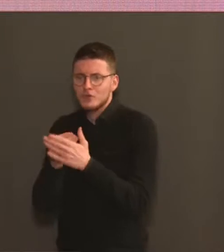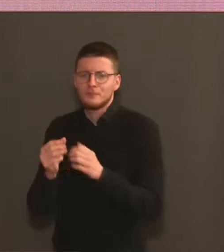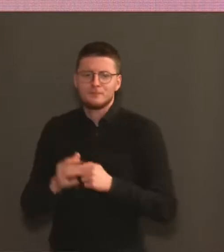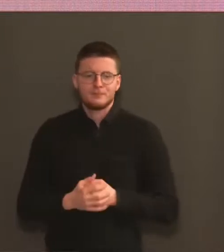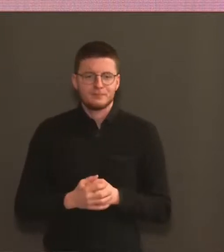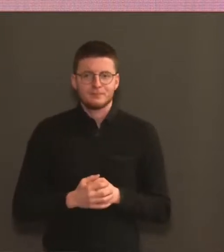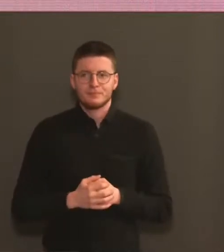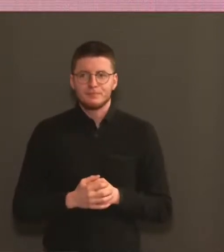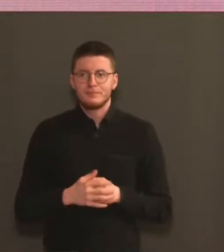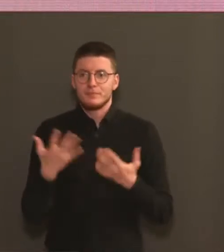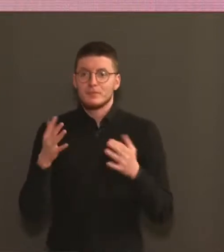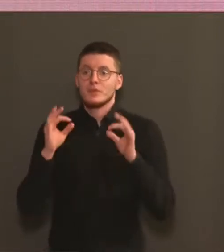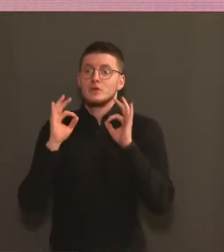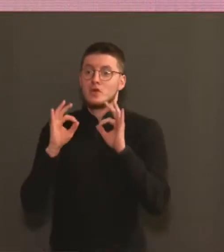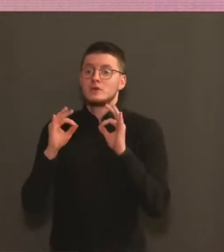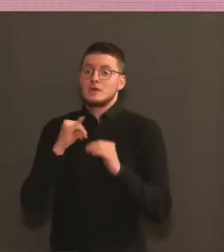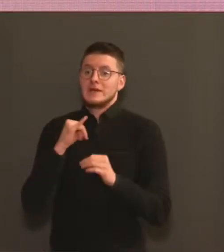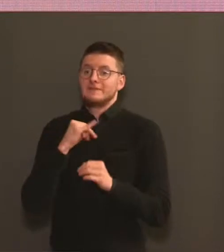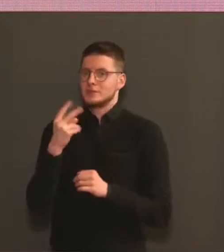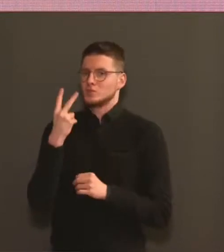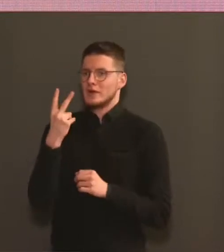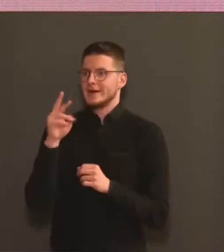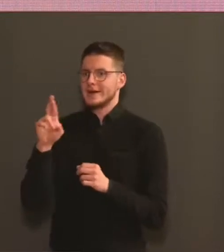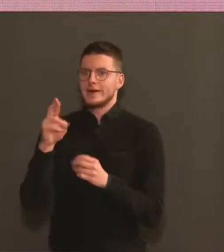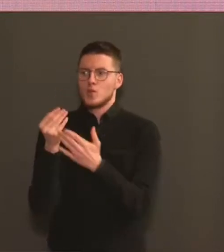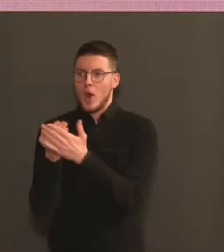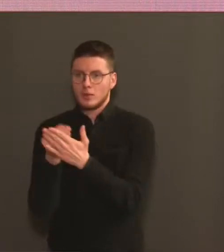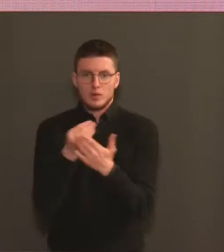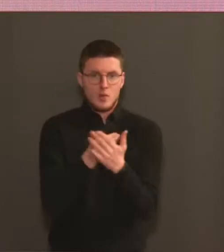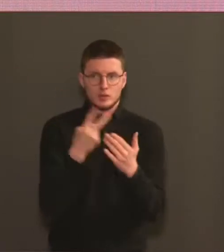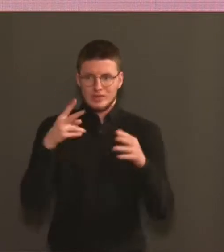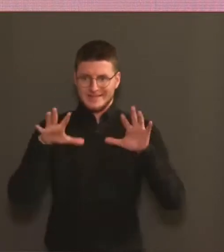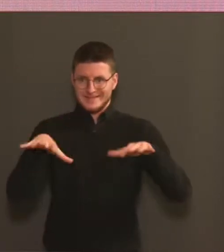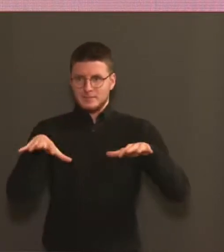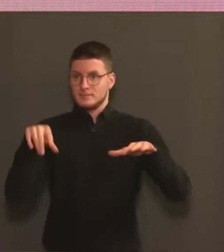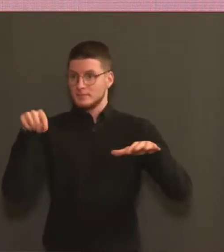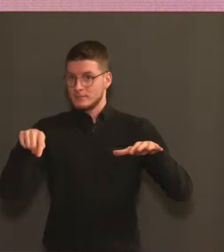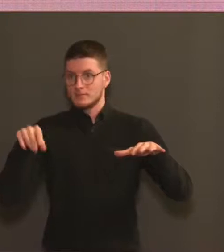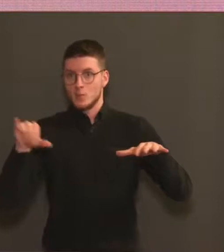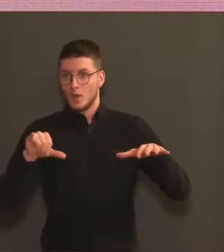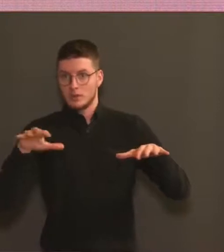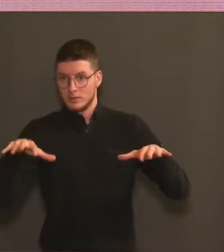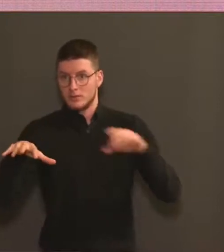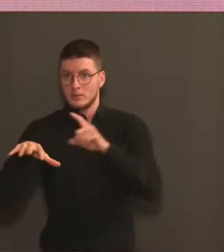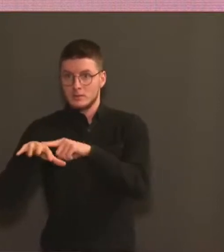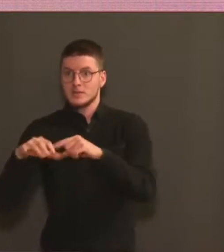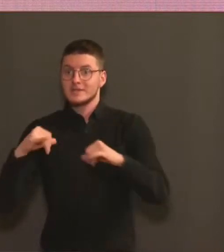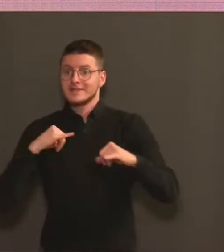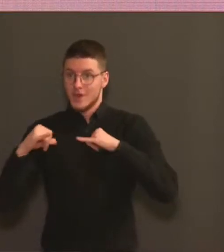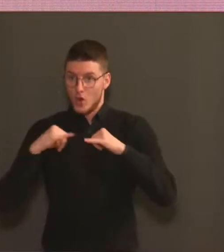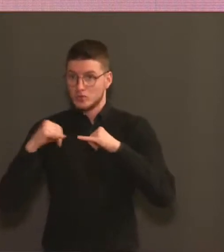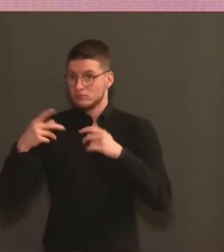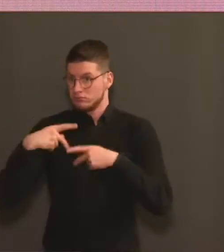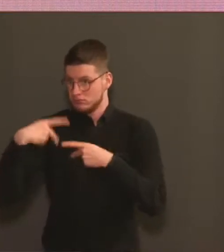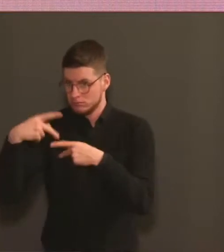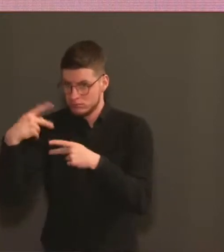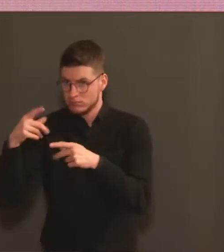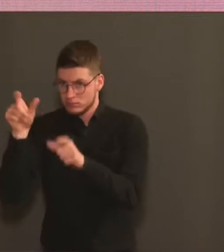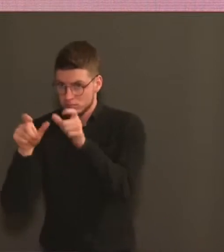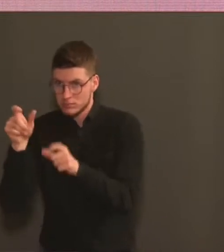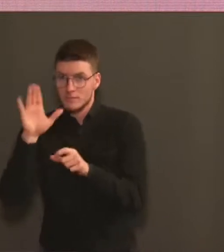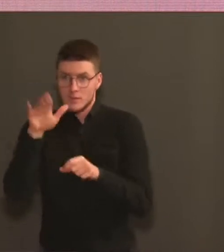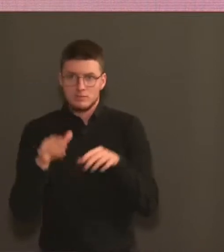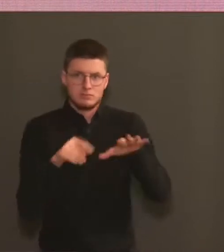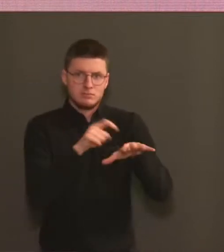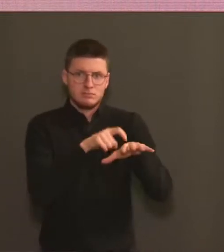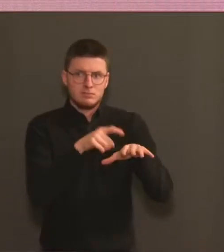2 reproductienummers die we opvolgen. Eentje voor de ziekenhuisopnames en eentje voor het aantal besmettingen.